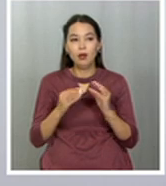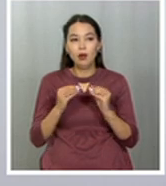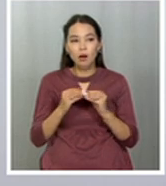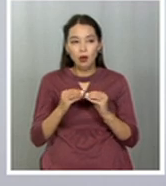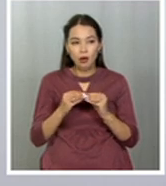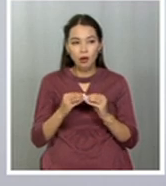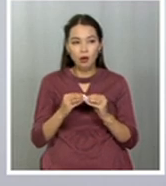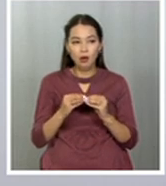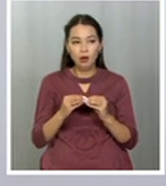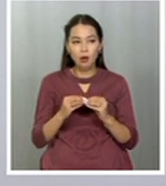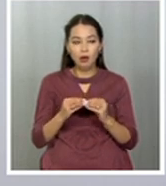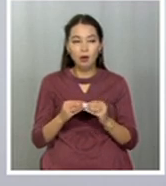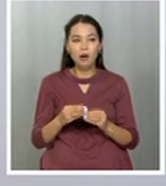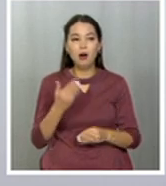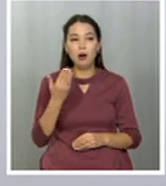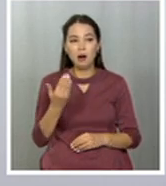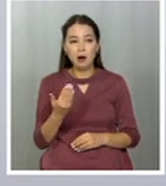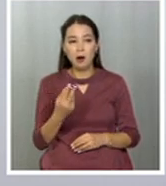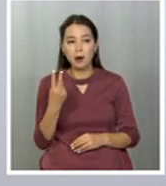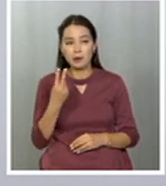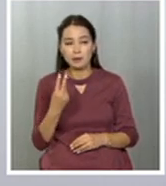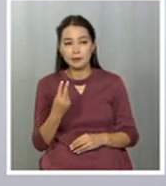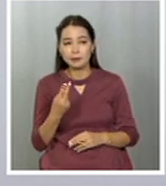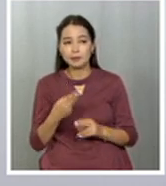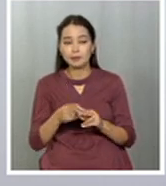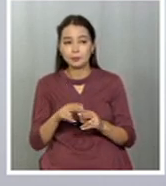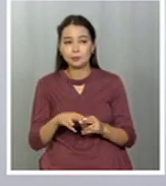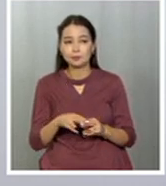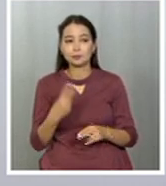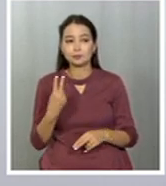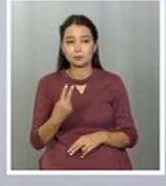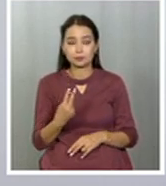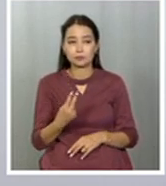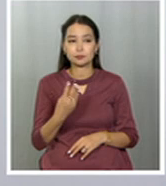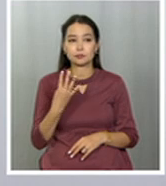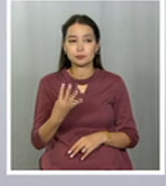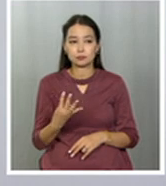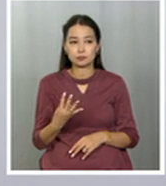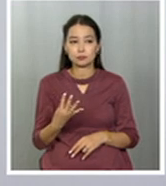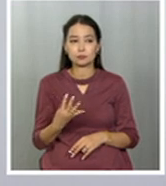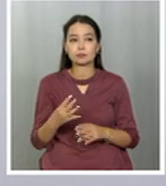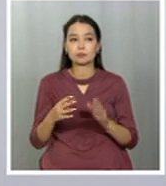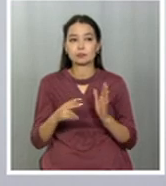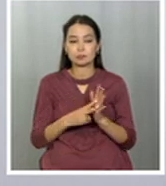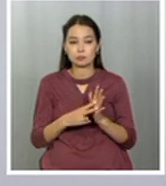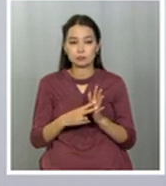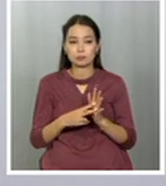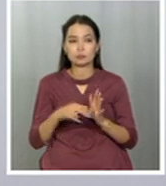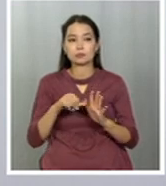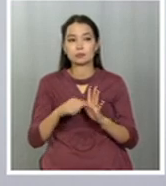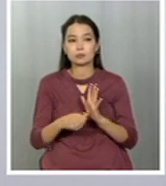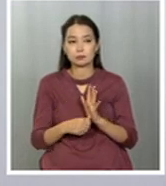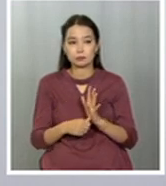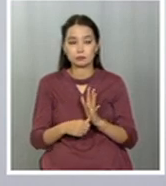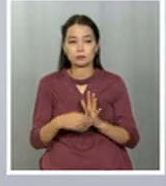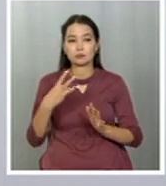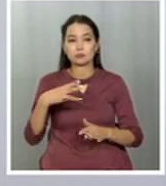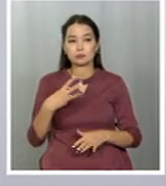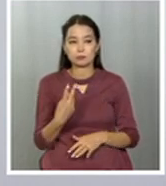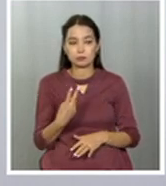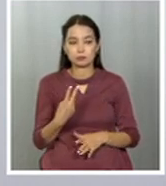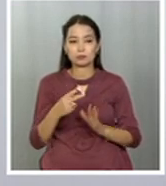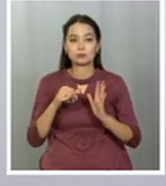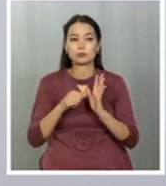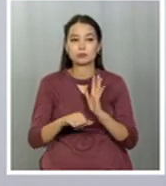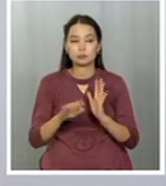10. Екінші тізбекте, 2, 4, 8, 16,